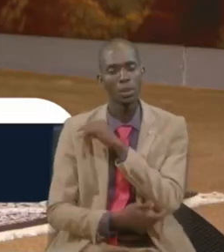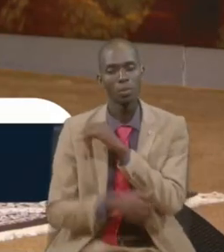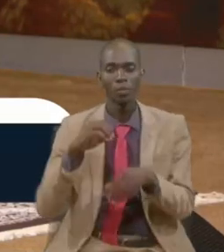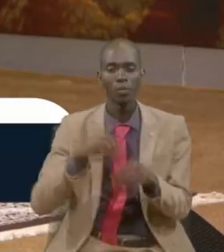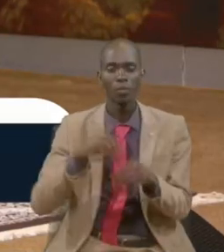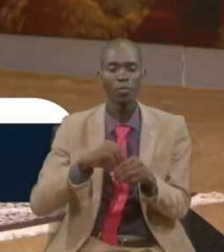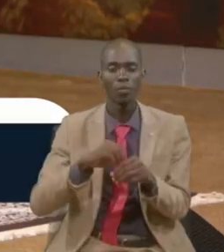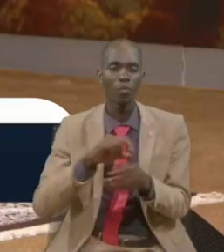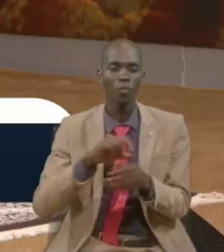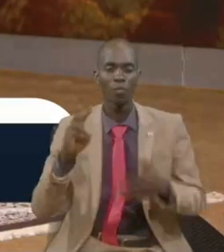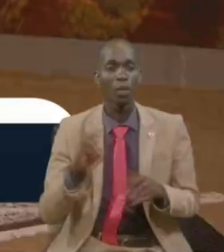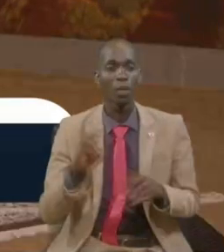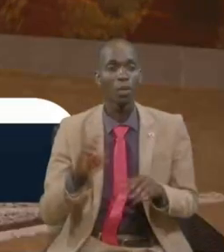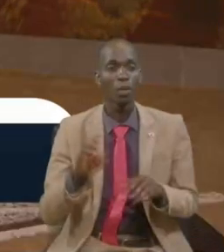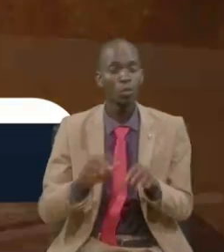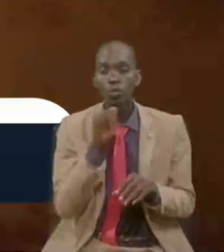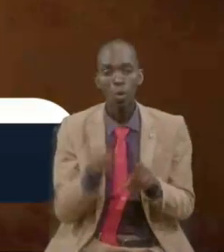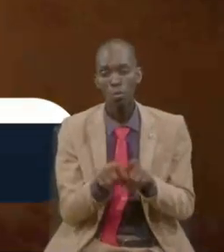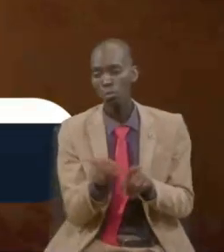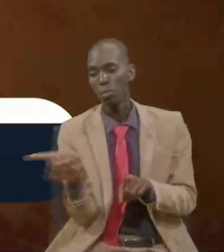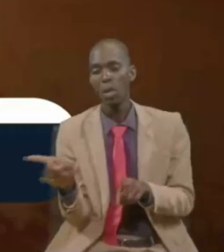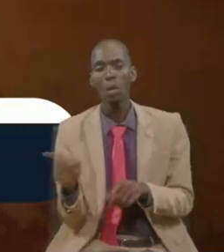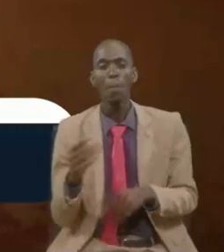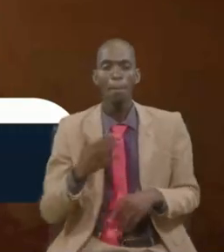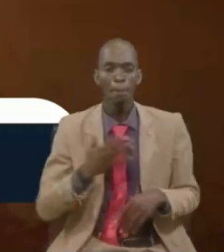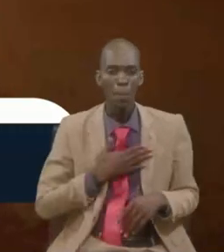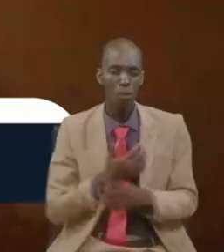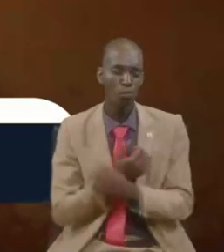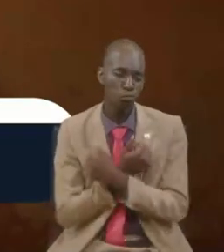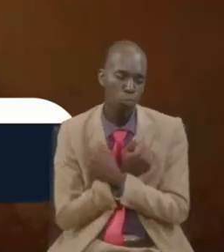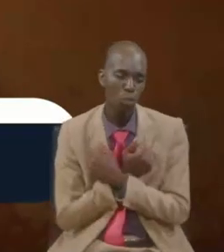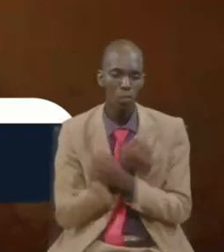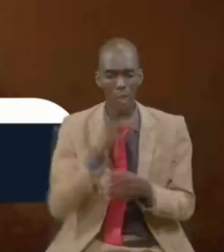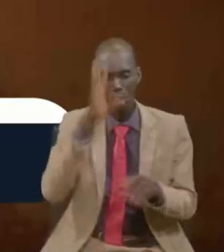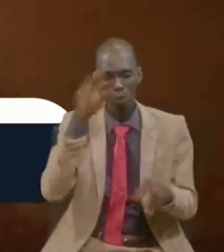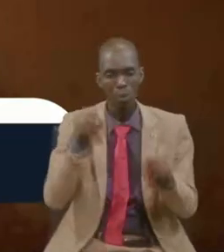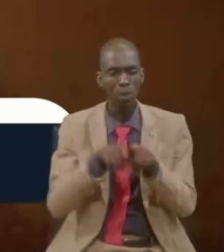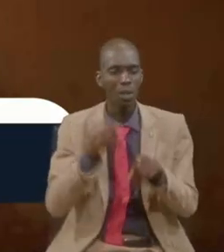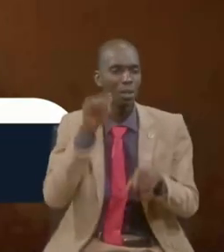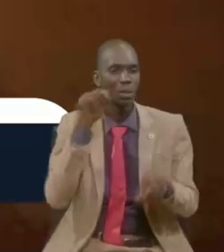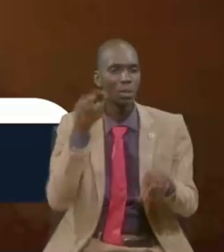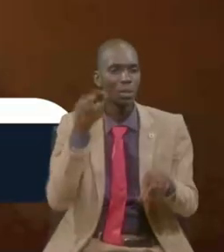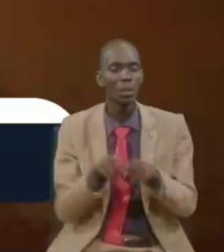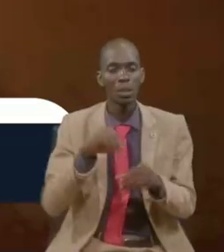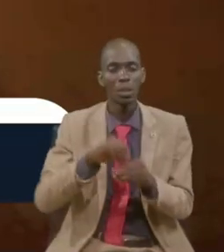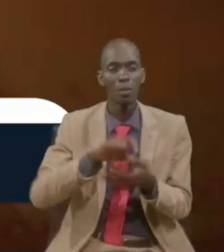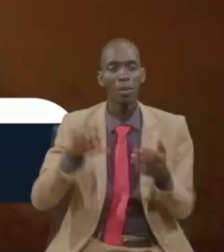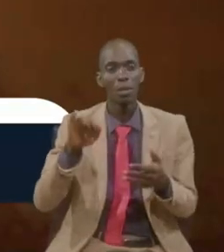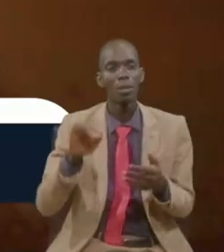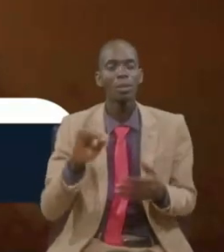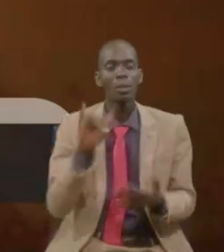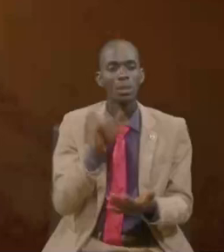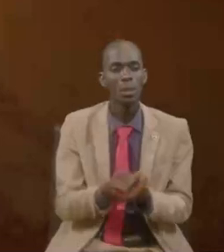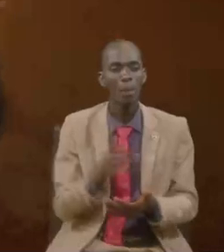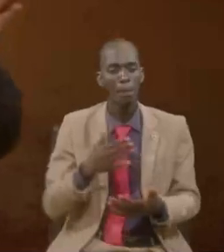Faut pas pleurer, faut pas être triste. Verset 16. Ne vous y trompez